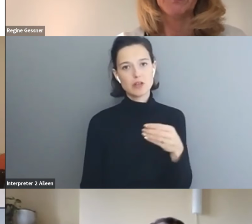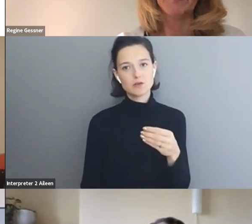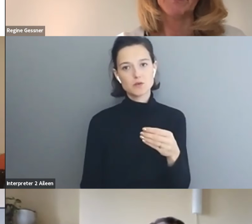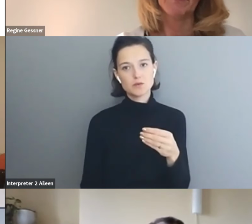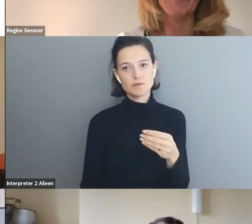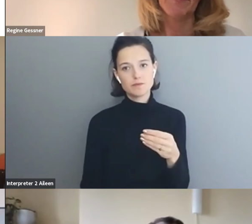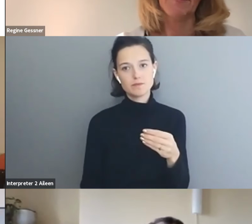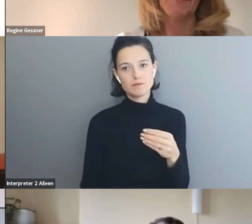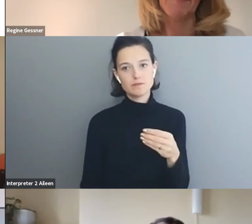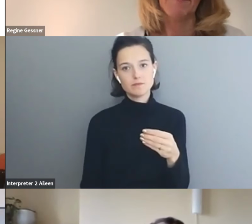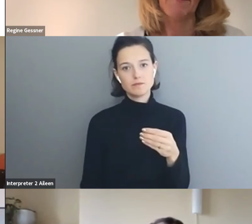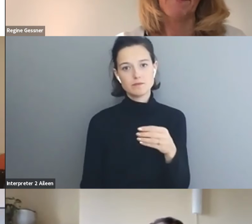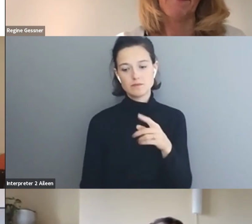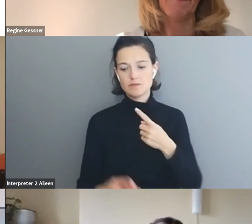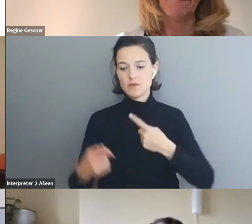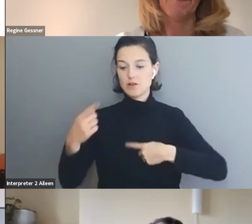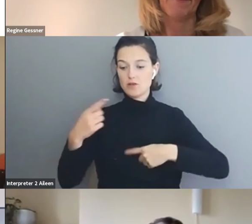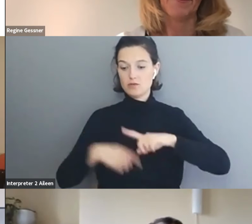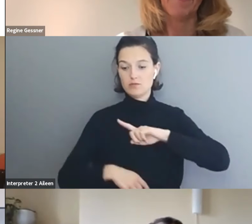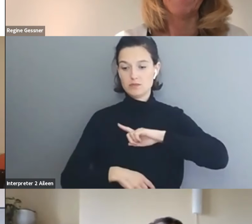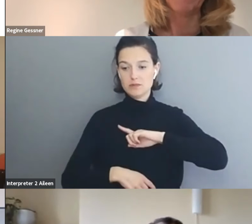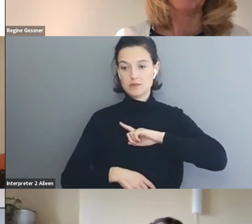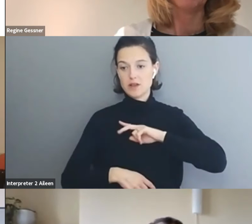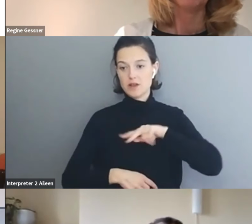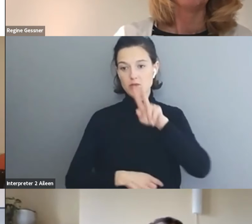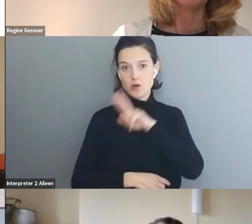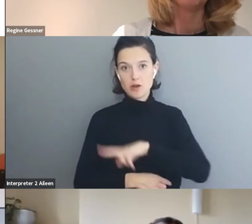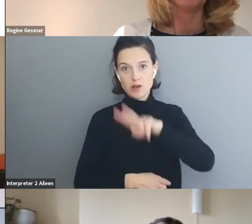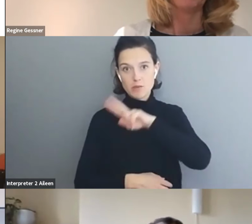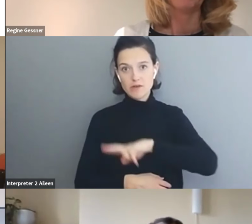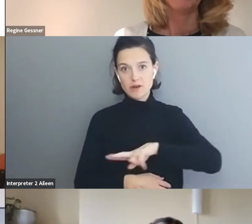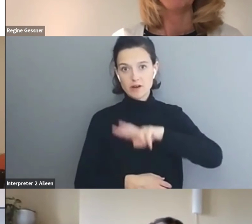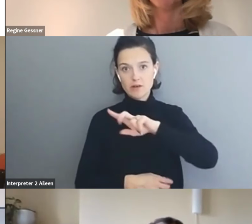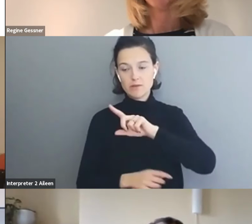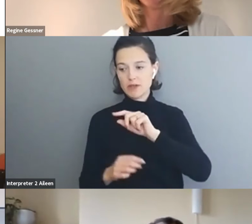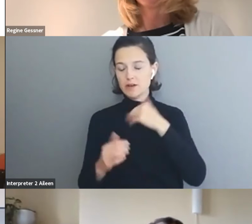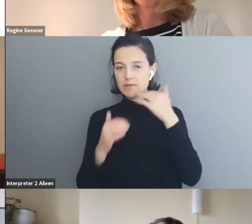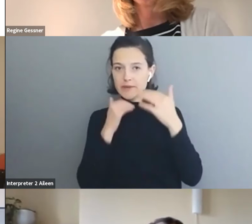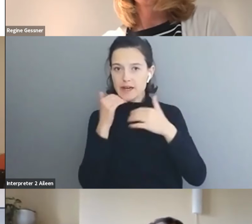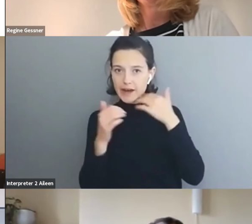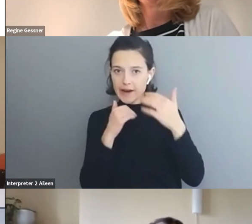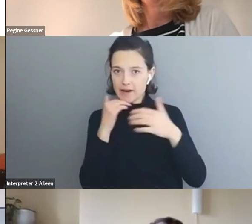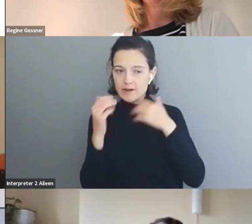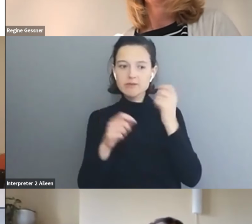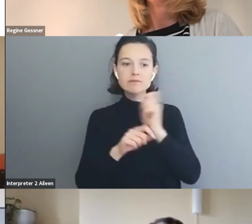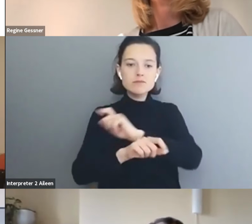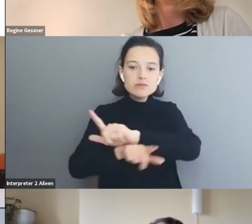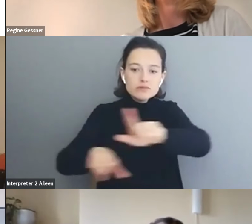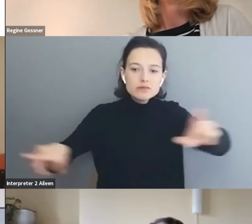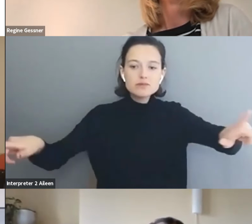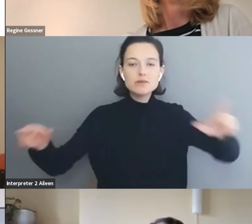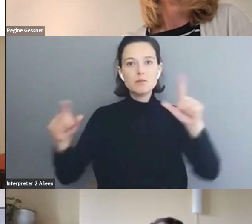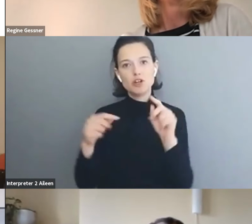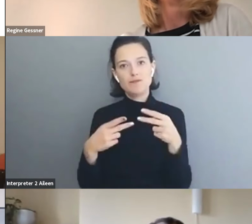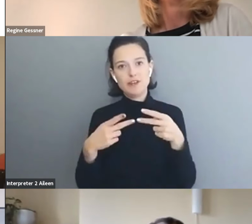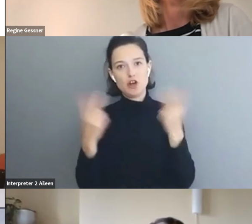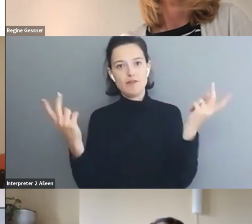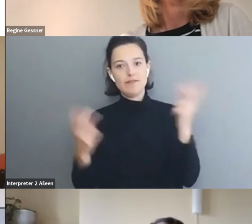der Rolle der Überwachung, die wir ja jetzt die Berichte rausgeschickt haben, das heißt, viele öffentlichen Stellen in Deutschland haben jetzt die Berichte bekommen